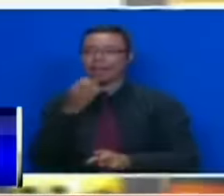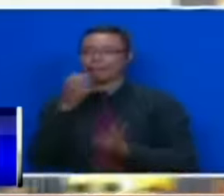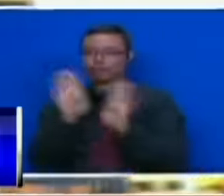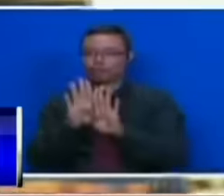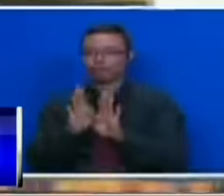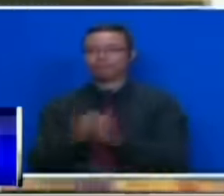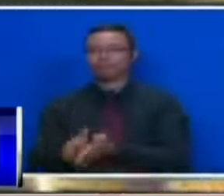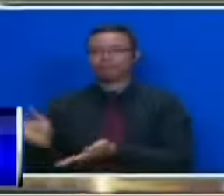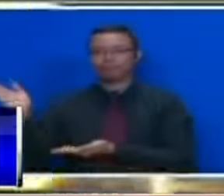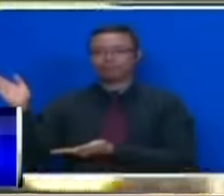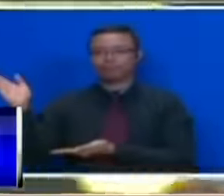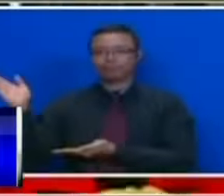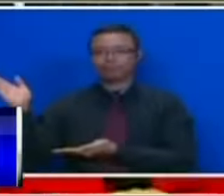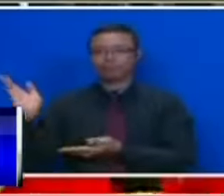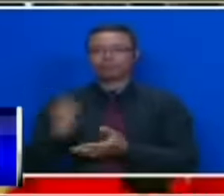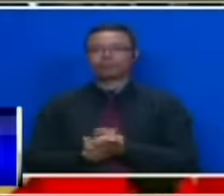1 menit.